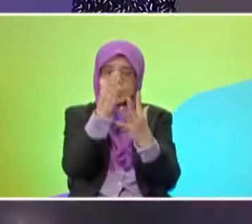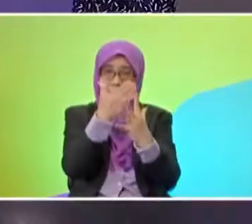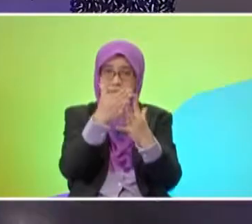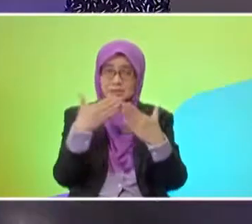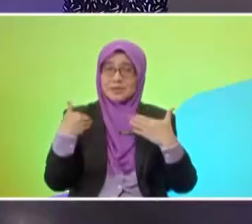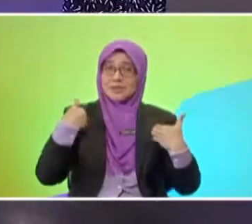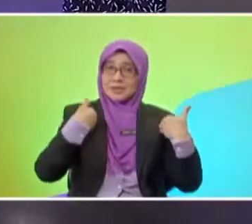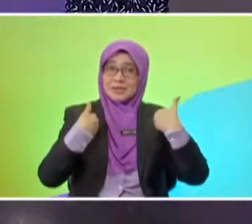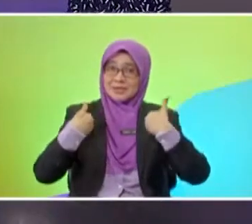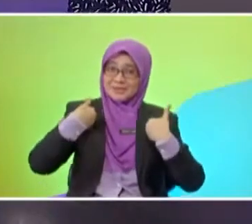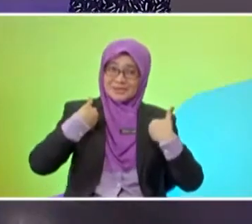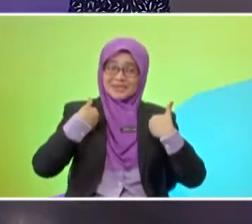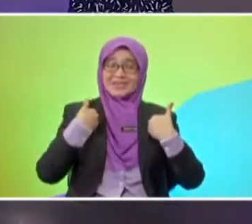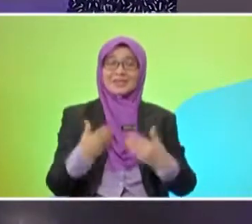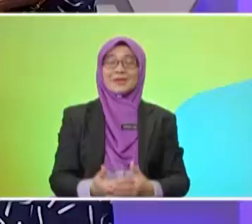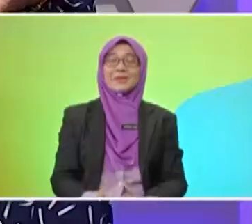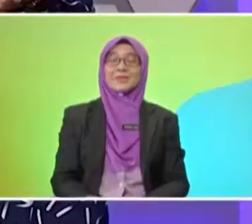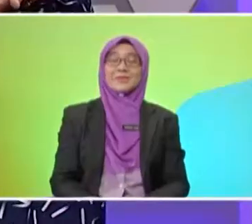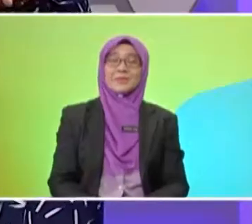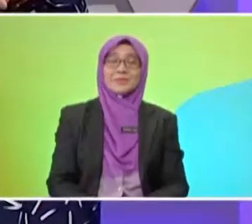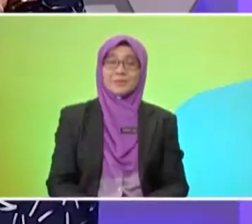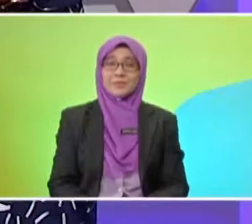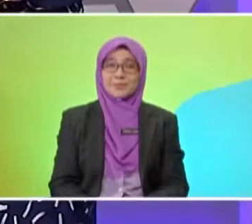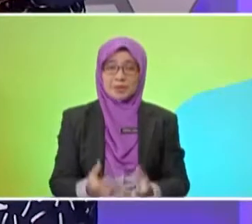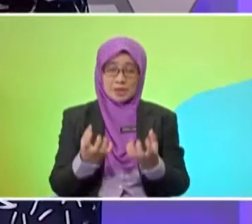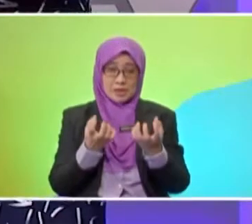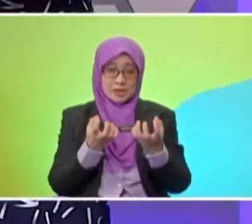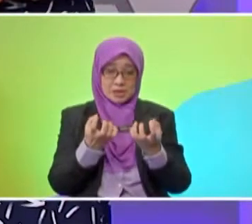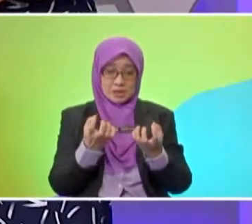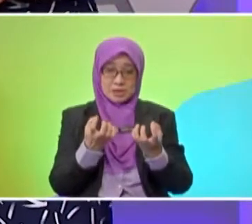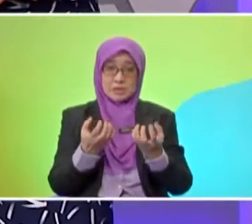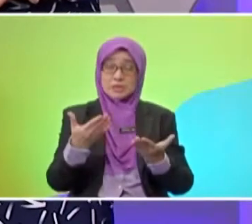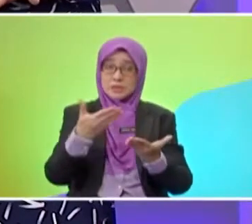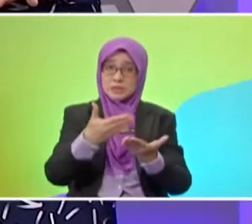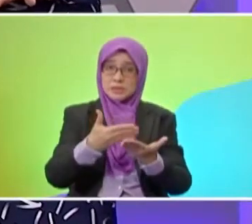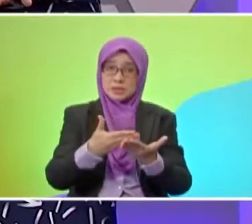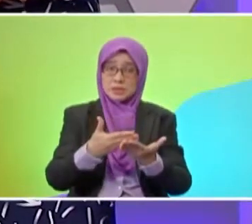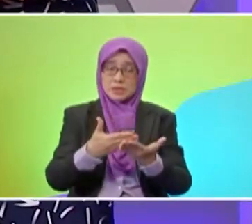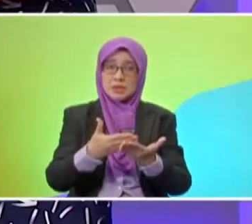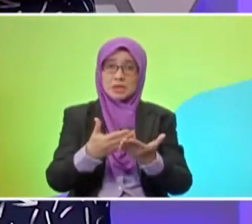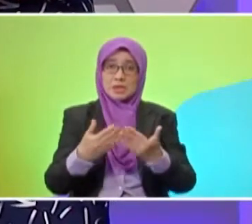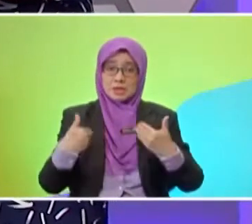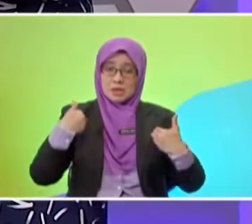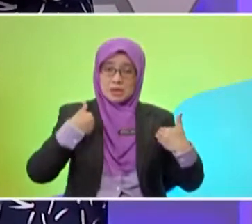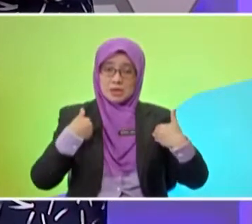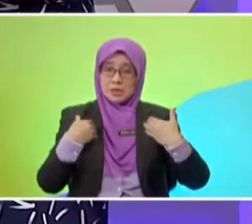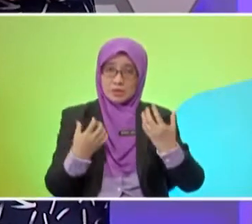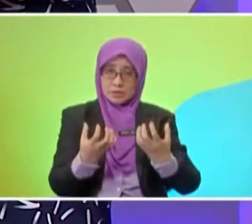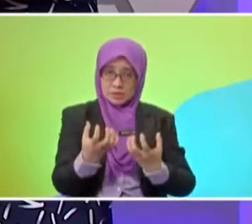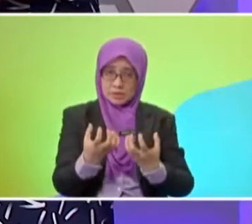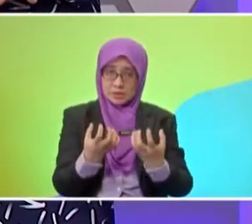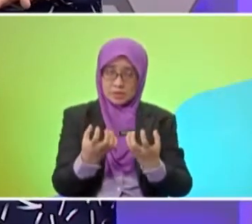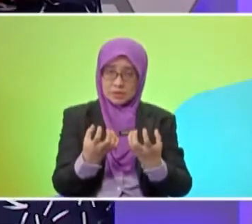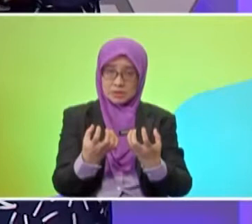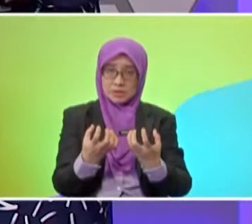mulai file-nya untuk interaksi seterusnya hewan berinteraksi antar hewan lain